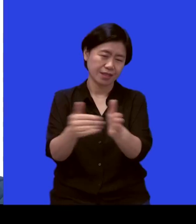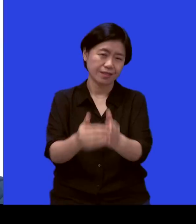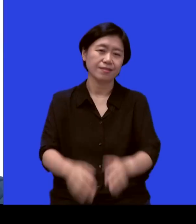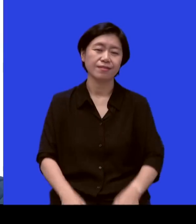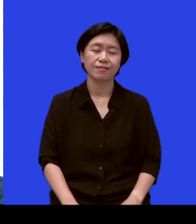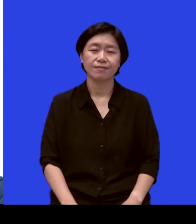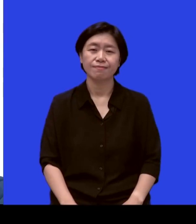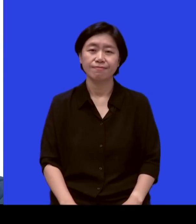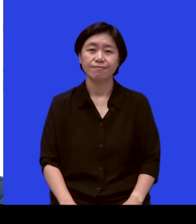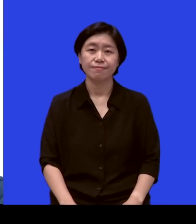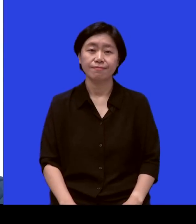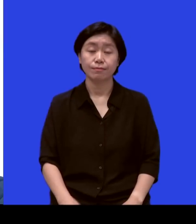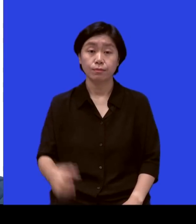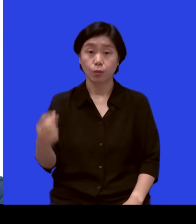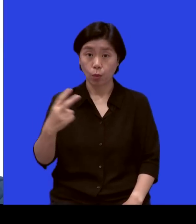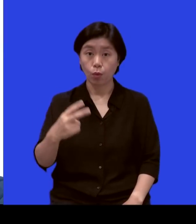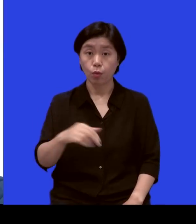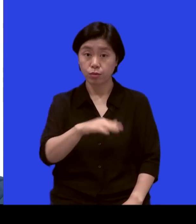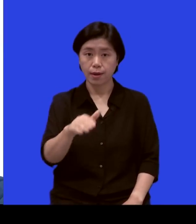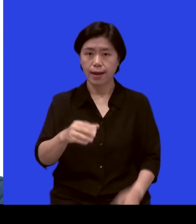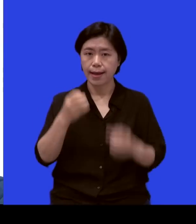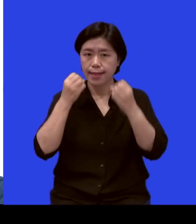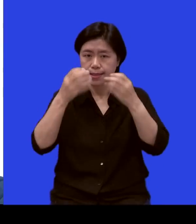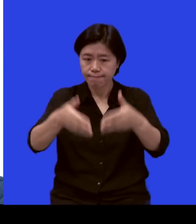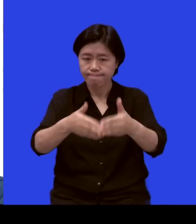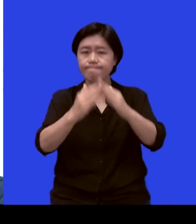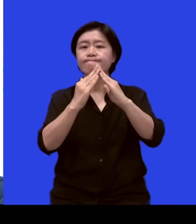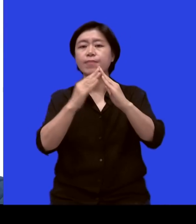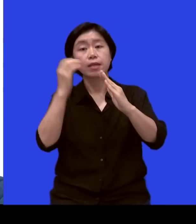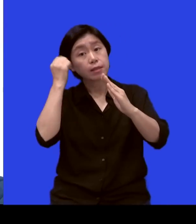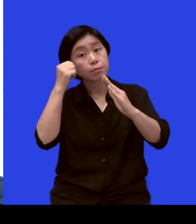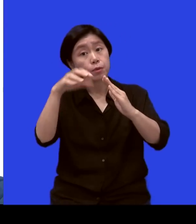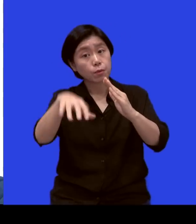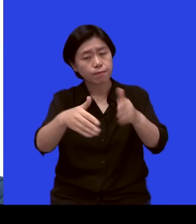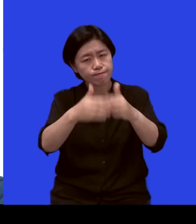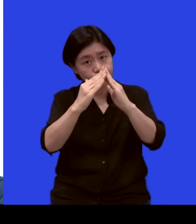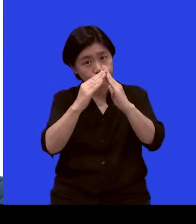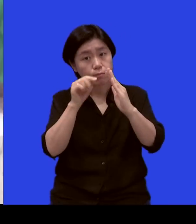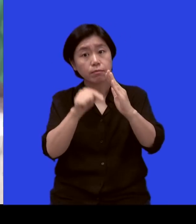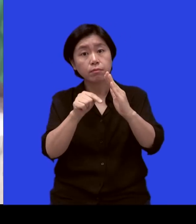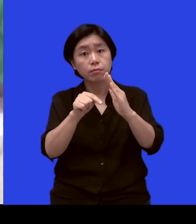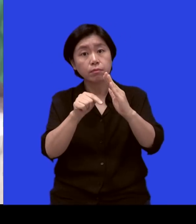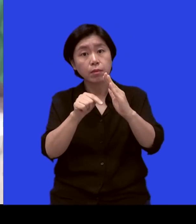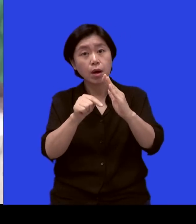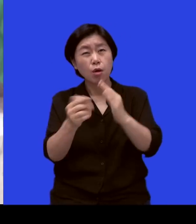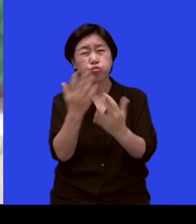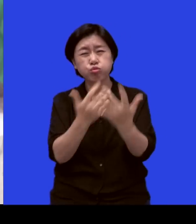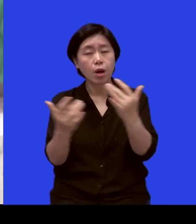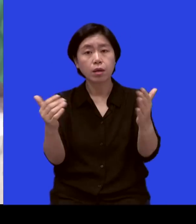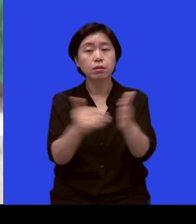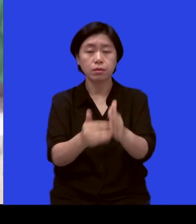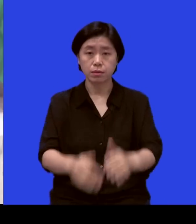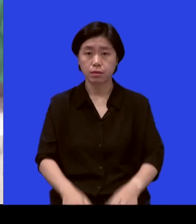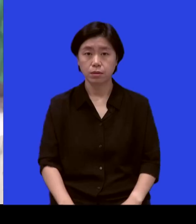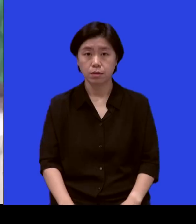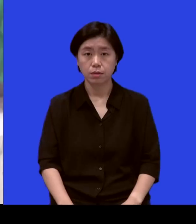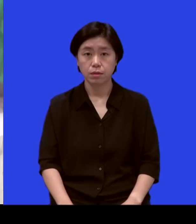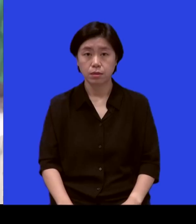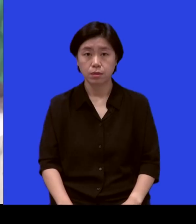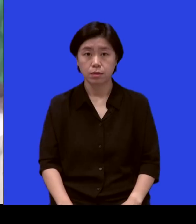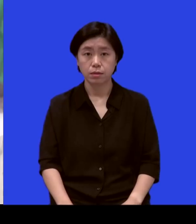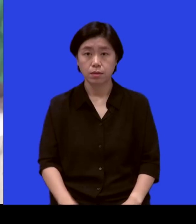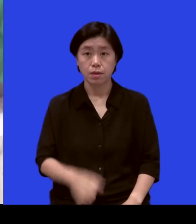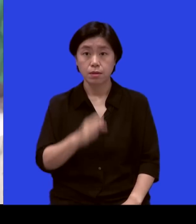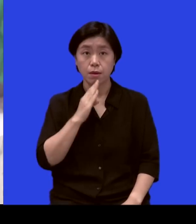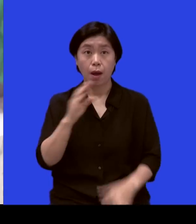돼서 그 집도 새로 우리가 리모델링해서 줬는데 그것도 완전히 전소시켰거든요. 불 났어요? 불이 나서 그냥 전소